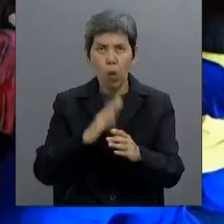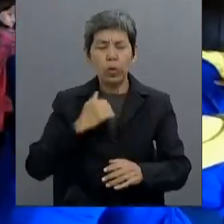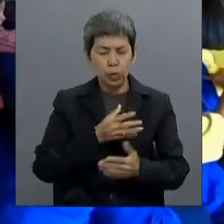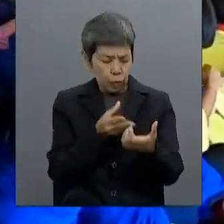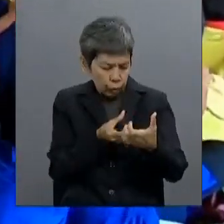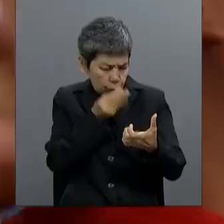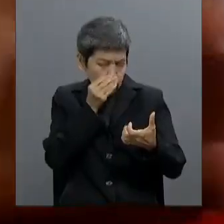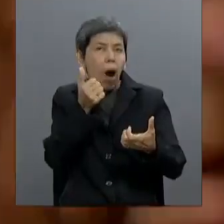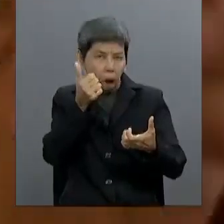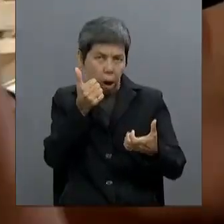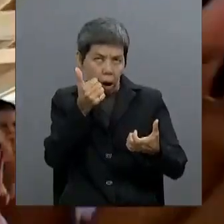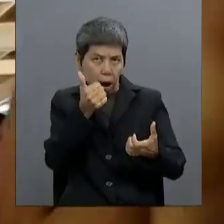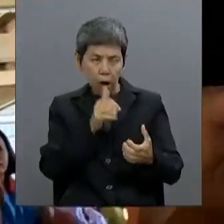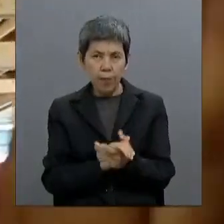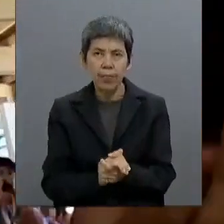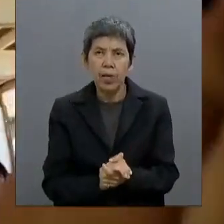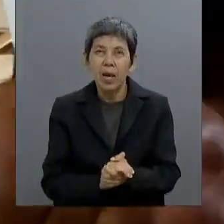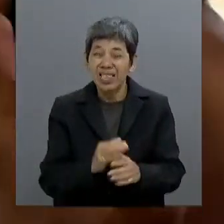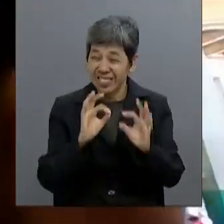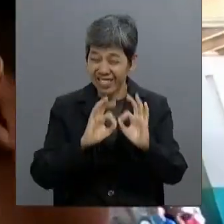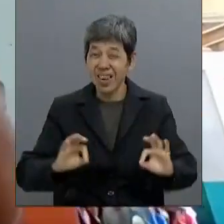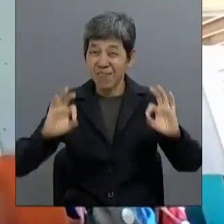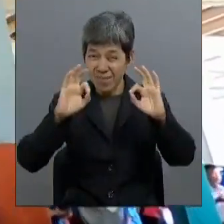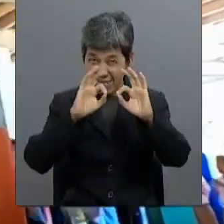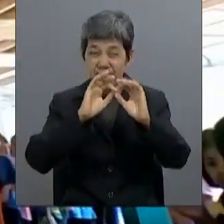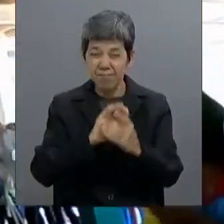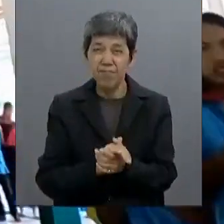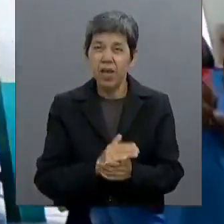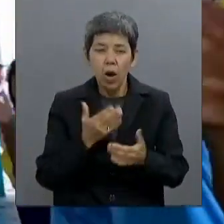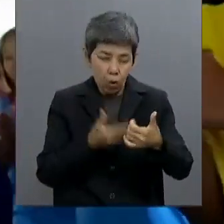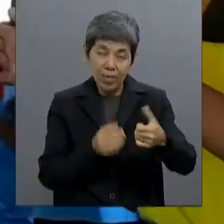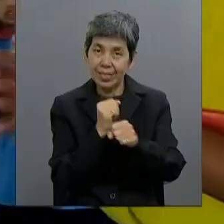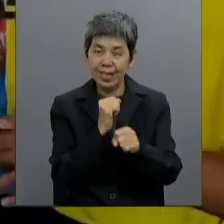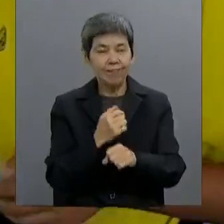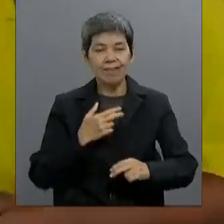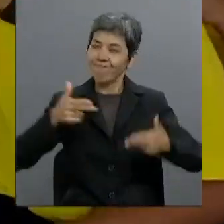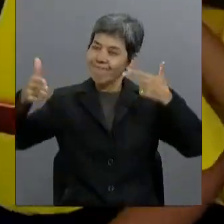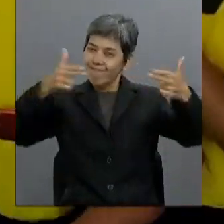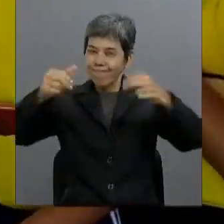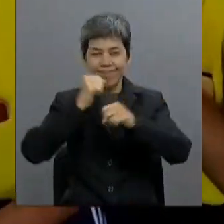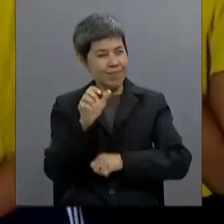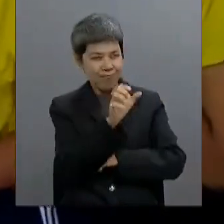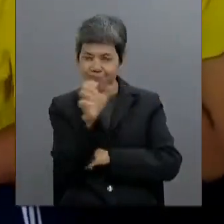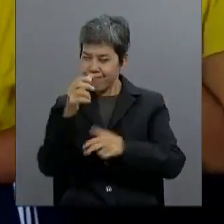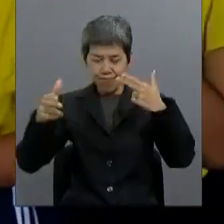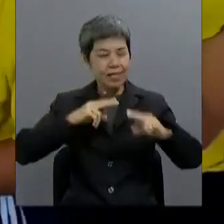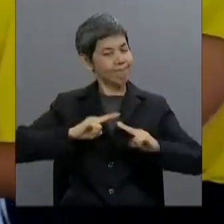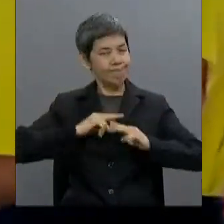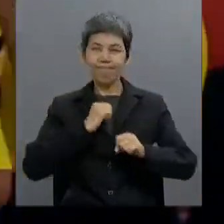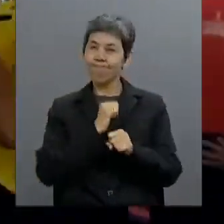ถึงได้ง่ายที่สุดและสิ่งสำคัญคือทุกคนสามารถถ่ายทำและก็เป็นสื่อตัวเอง